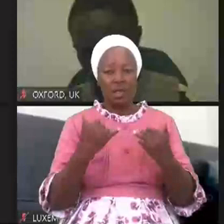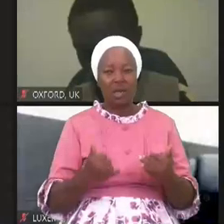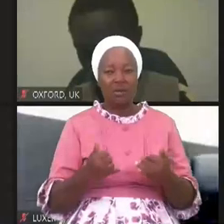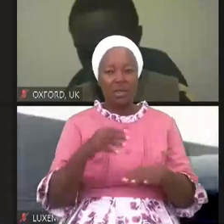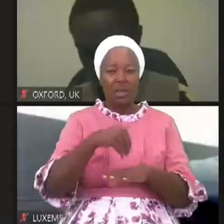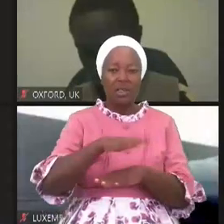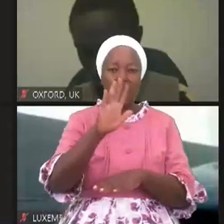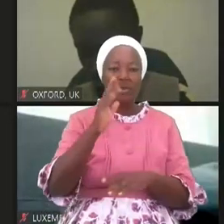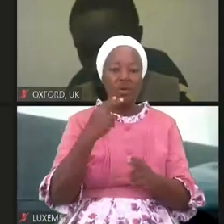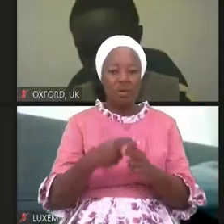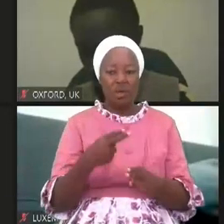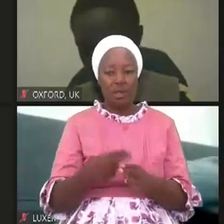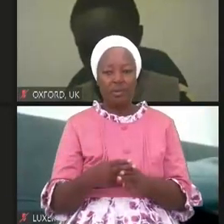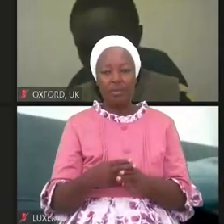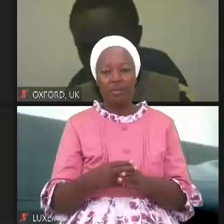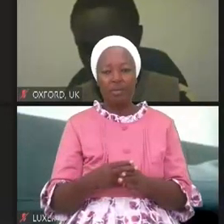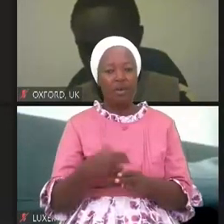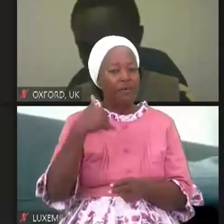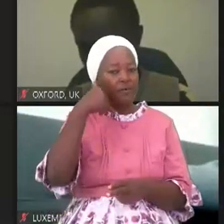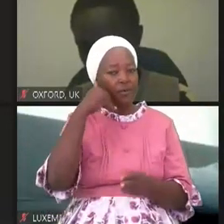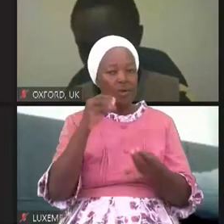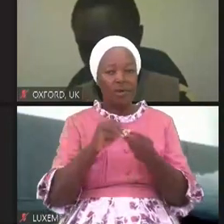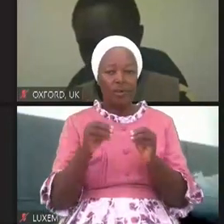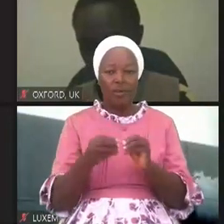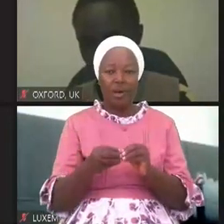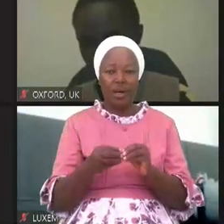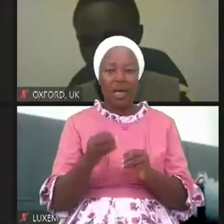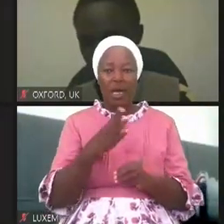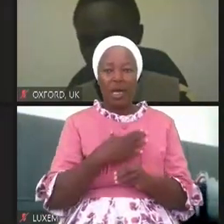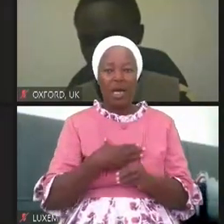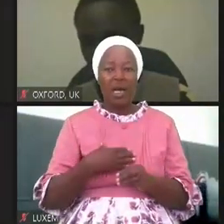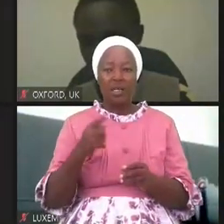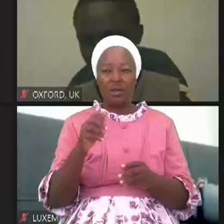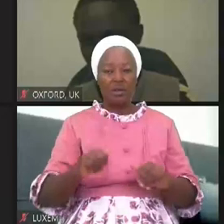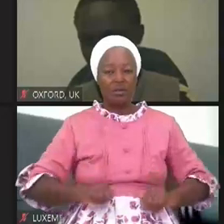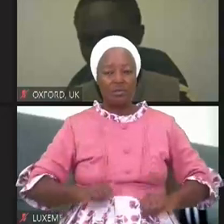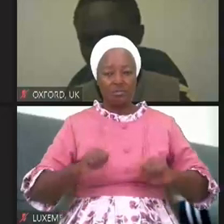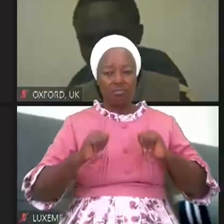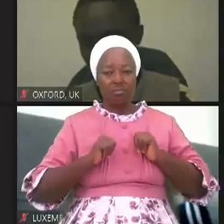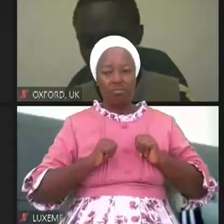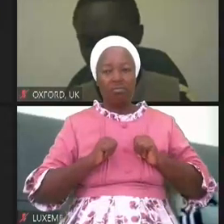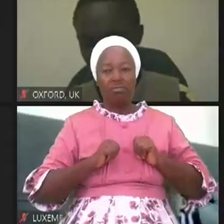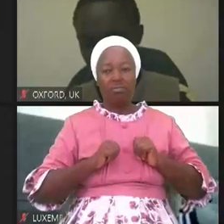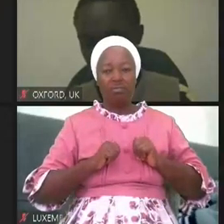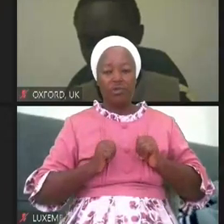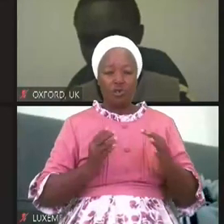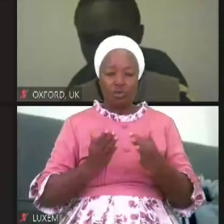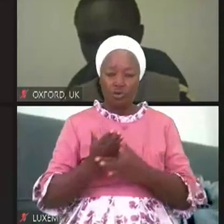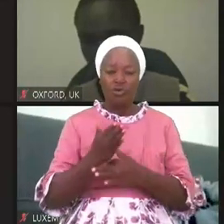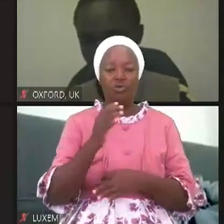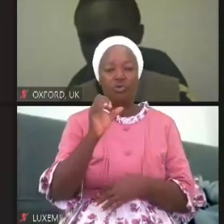avez donné votre vie au Seigneur, donnez donc vos noms et prénoms, numéros de téléphone à ces numéros qui vous sont communiqués.